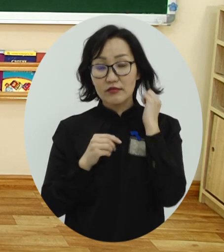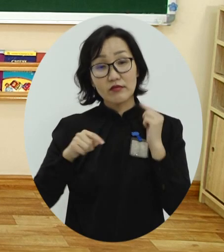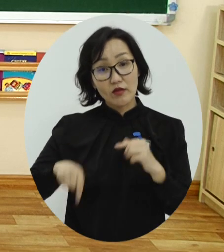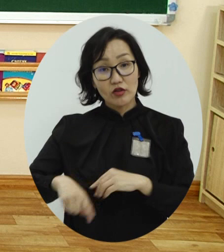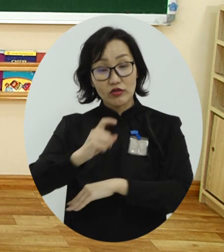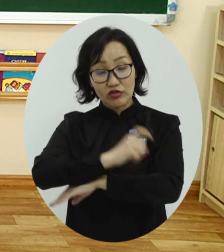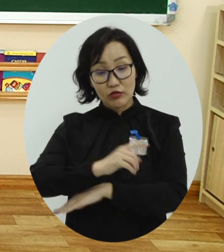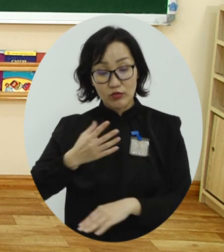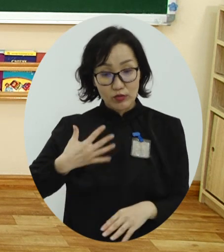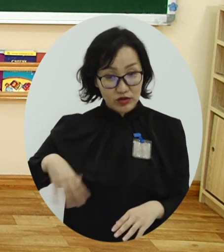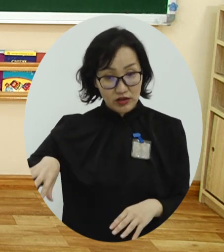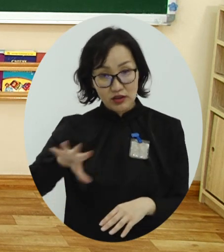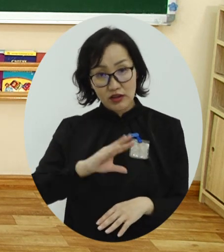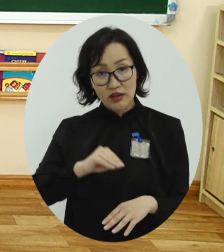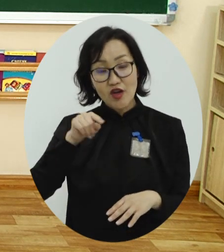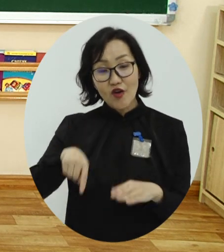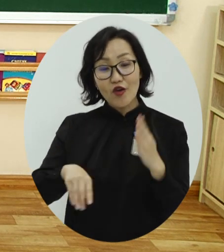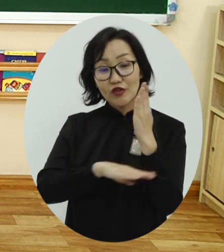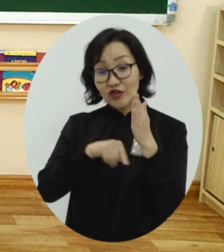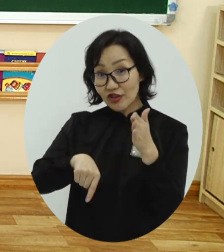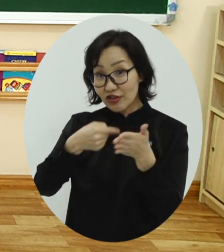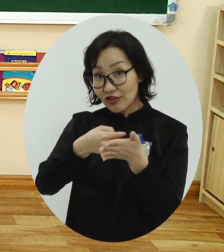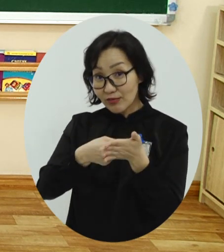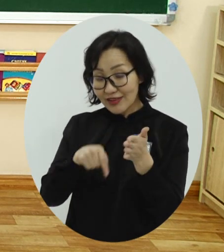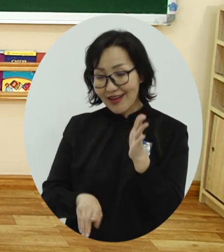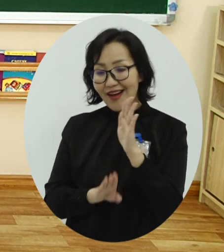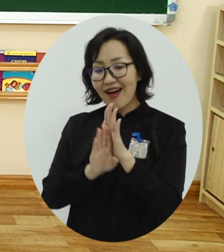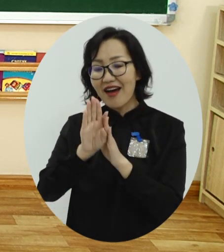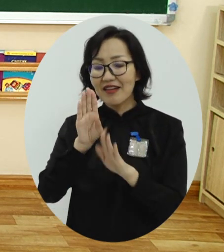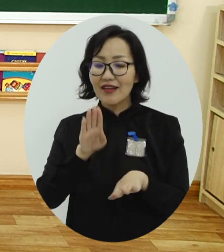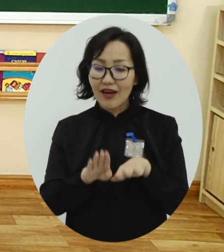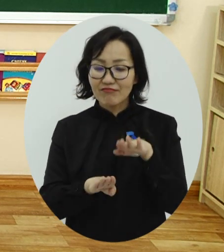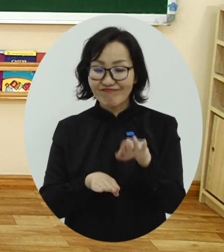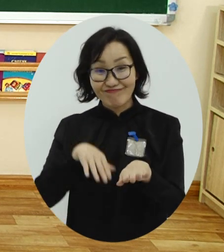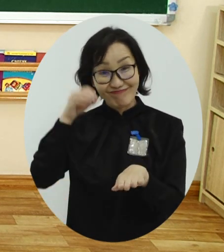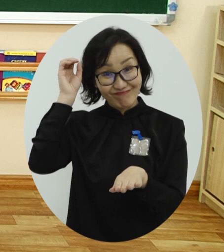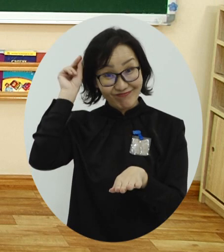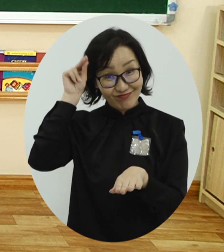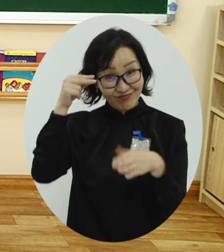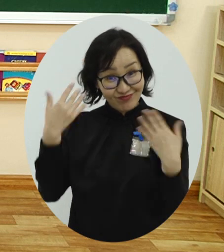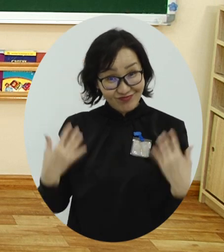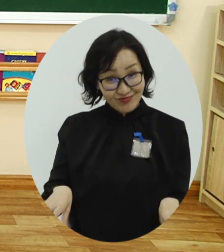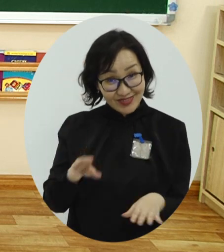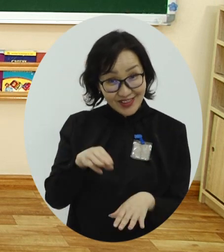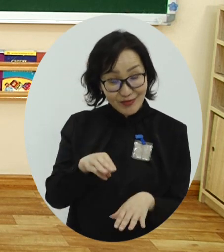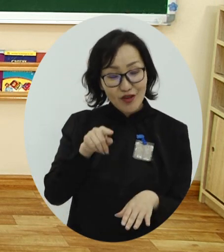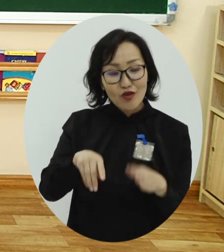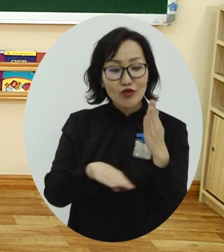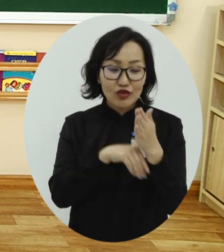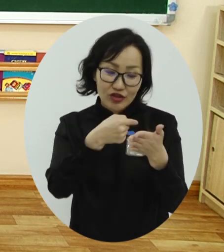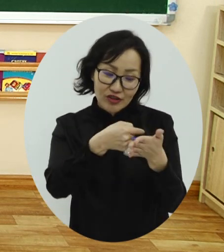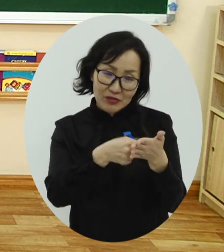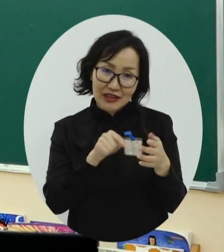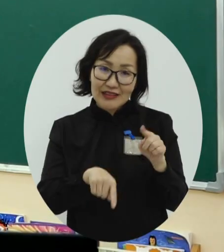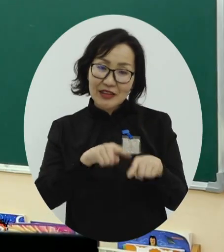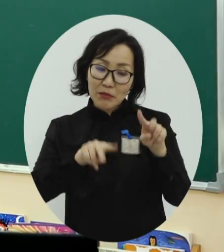За, өнөөдрийн хичээлээр бүгдээрээ өдрийн тэмдэглэл бичих анхны алхмуудыг суралцлаа. За, өдрийн тэмдэглэлийг